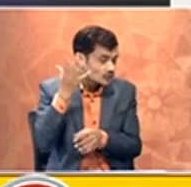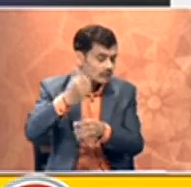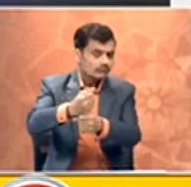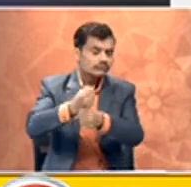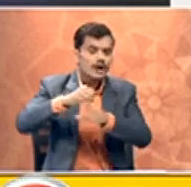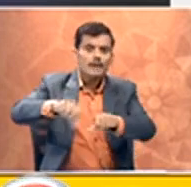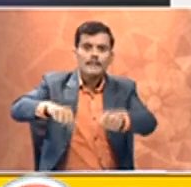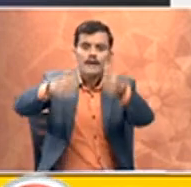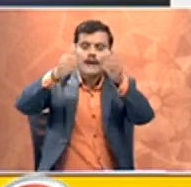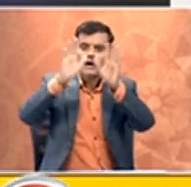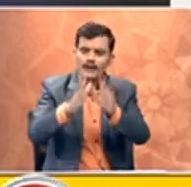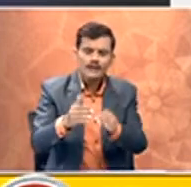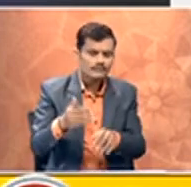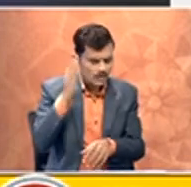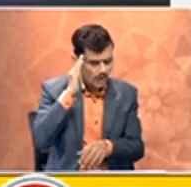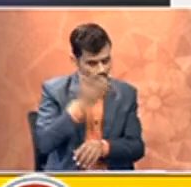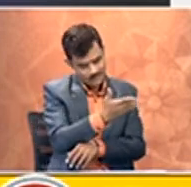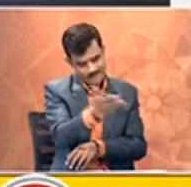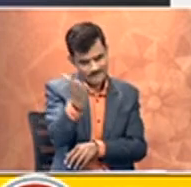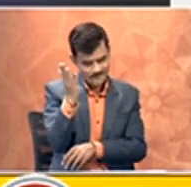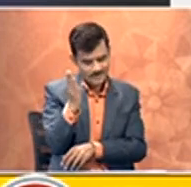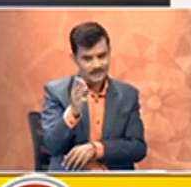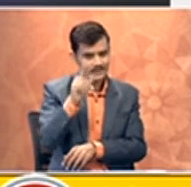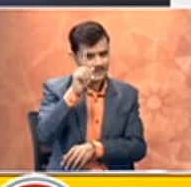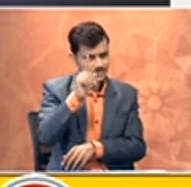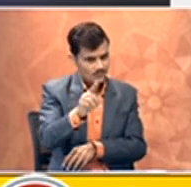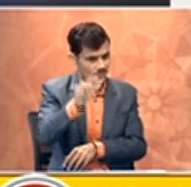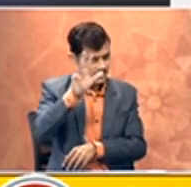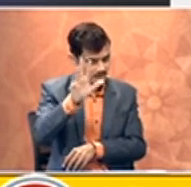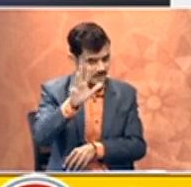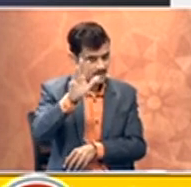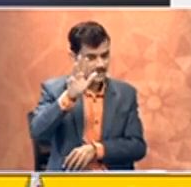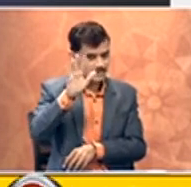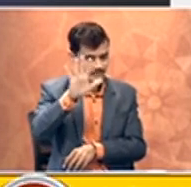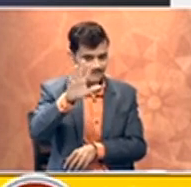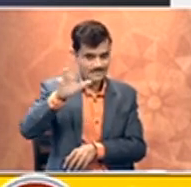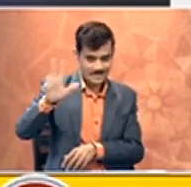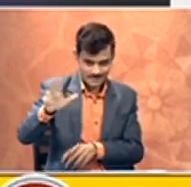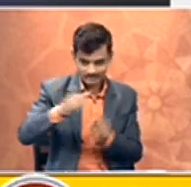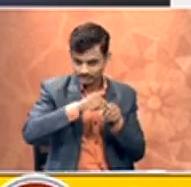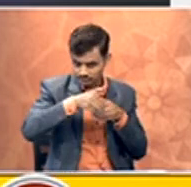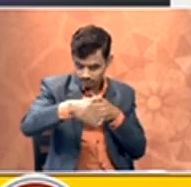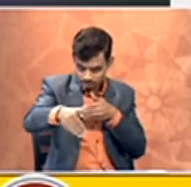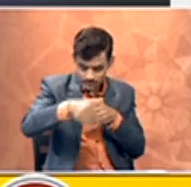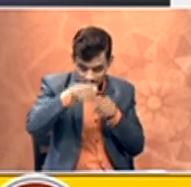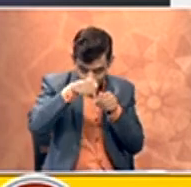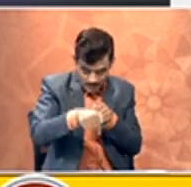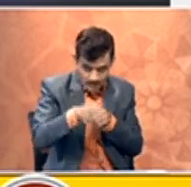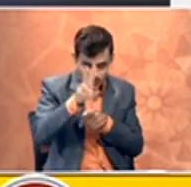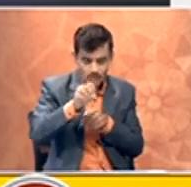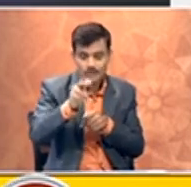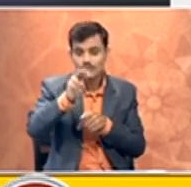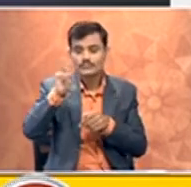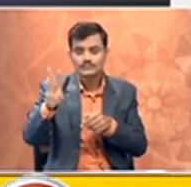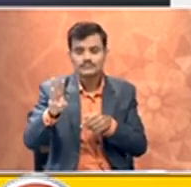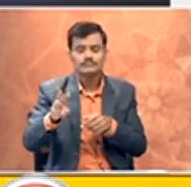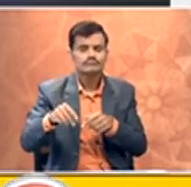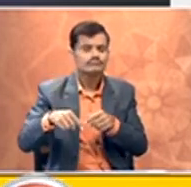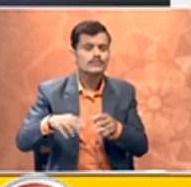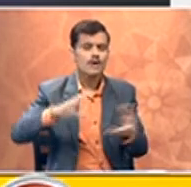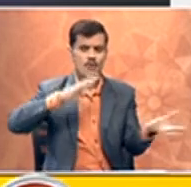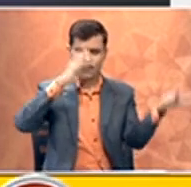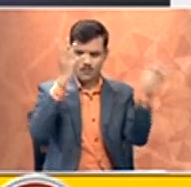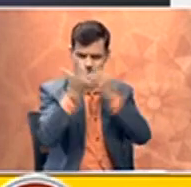जानकर अच्छा लगेगा कि 1959 से लेकर अब तक जितने